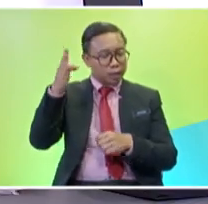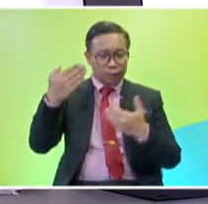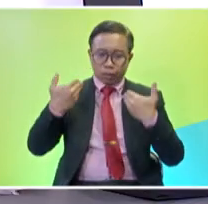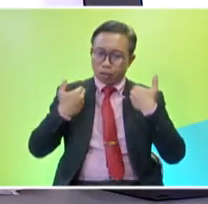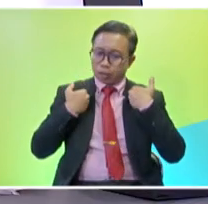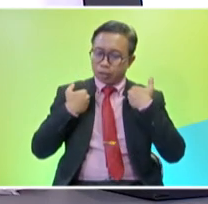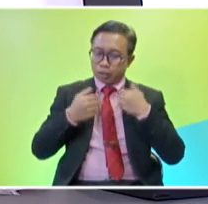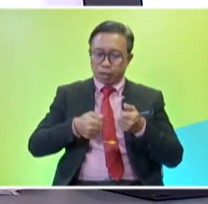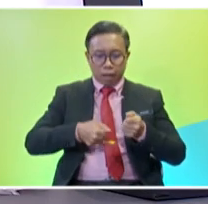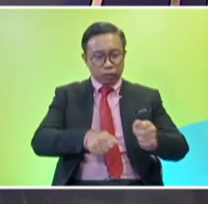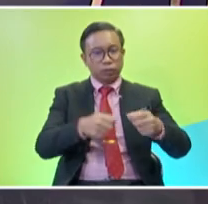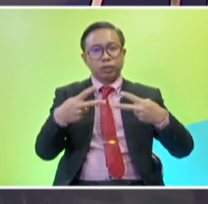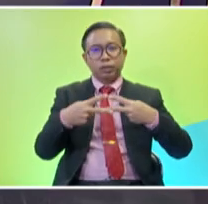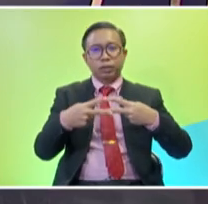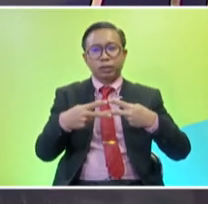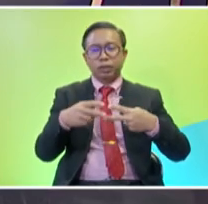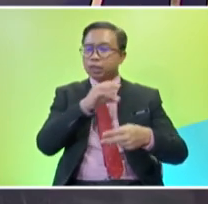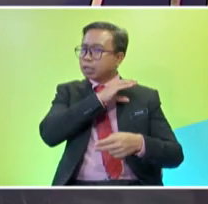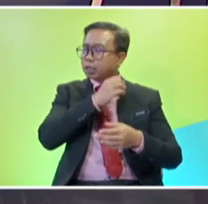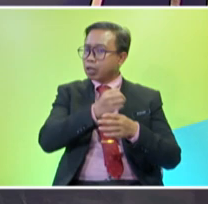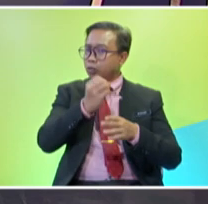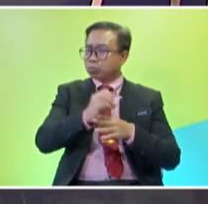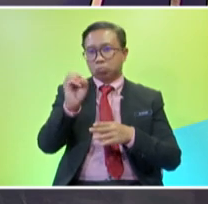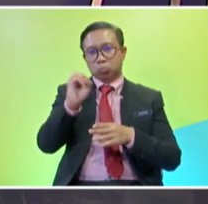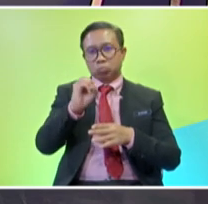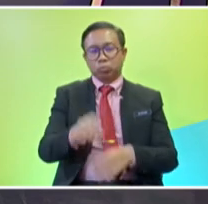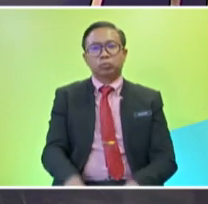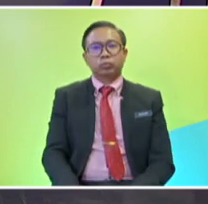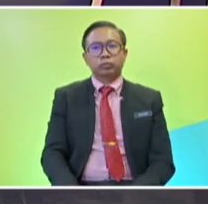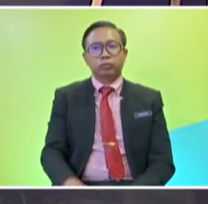harus lihat Tri atau tidak Saya rasa macam-macam